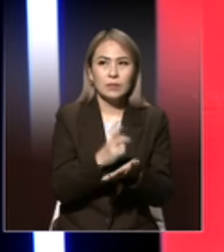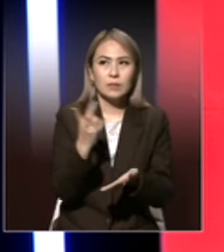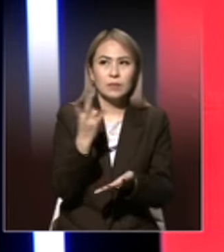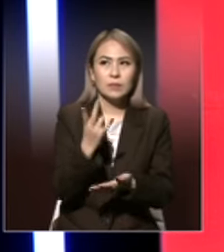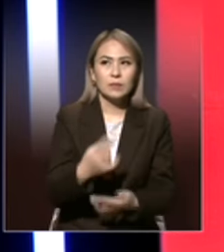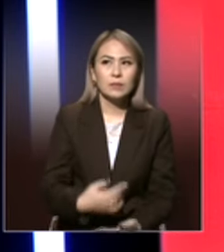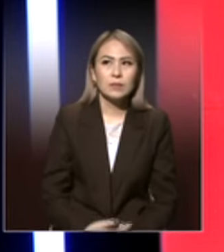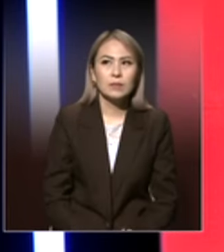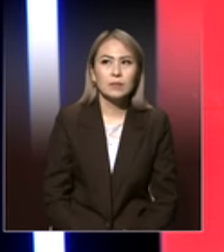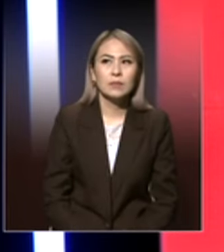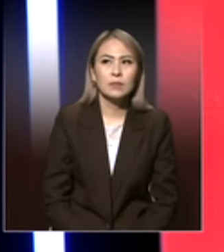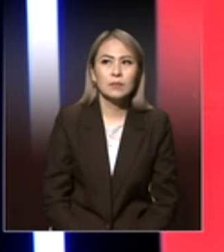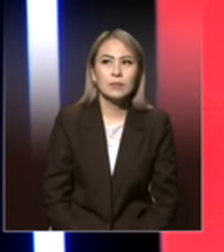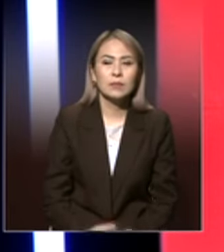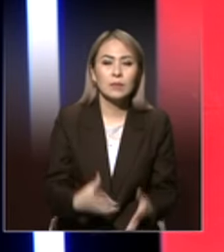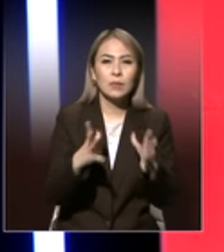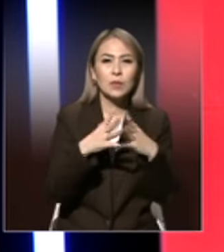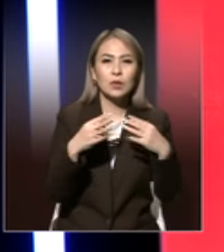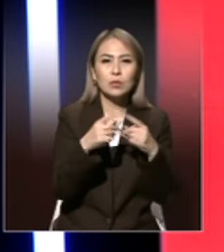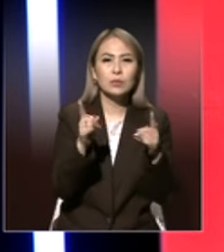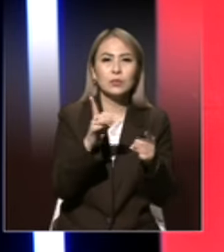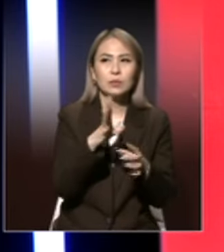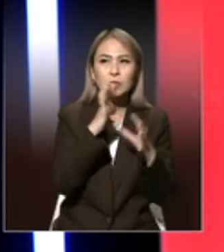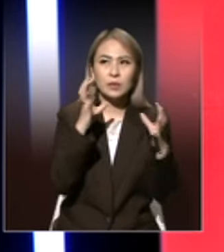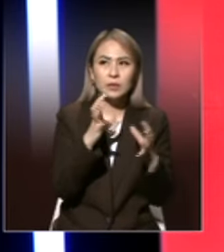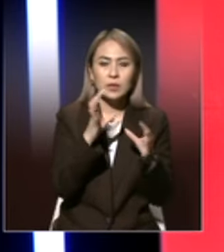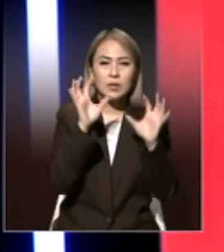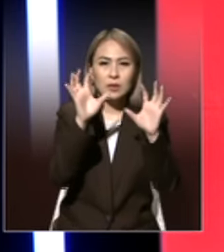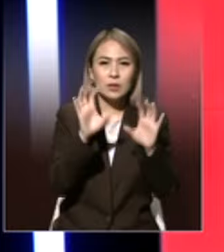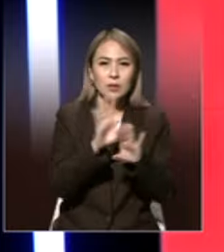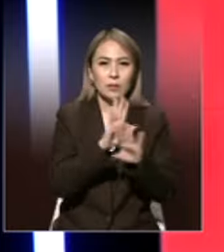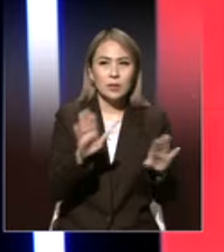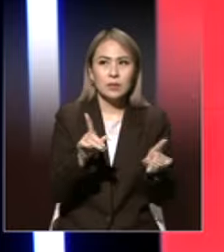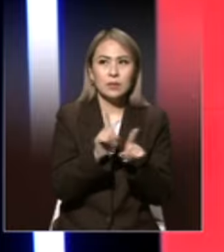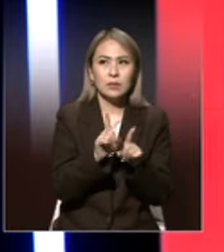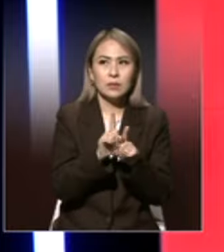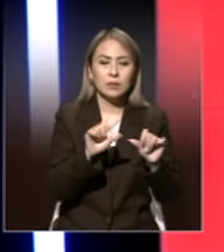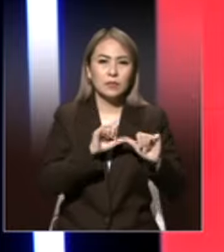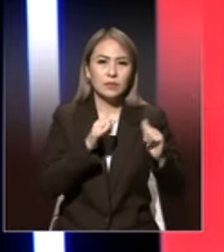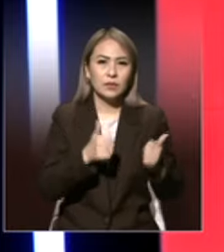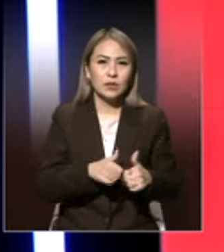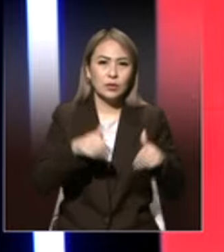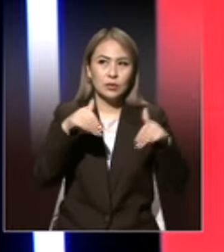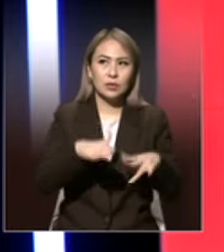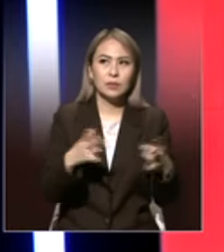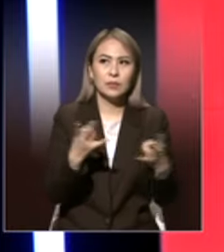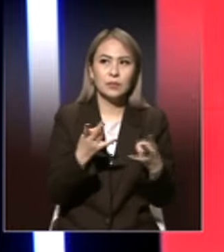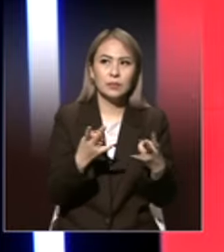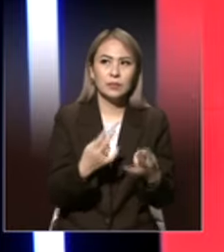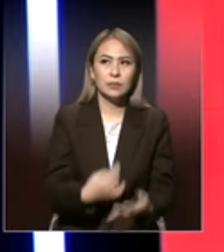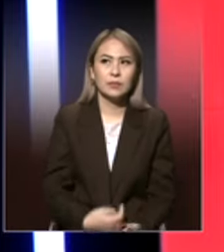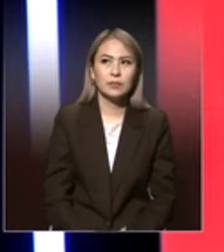Осыны естен шығармайық. Шаңырақ шайқалмау үшін мәселе заңмен емес, мәселе махаббатпен